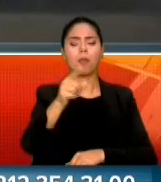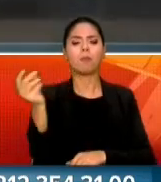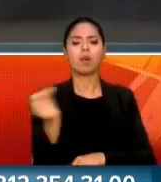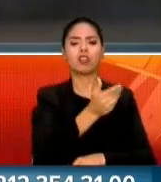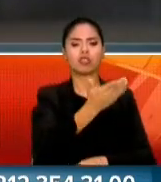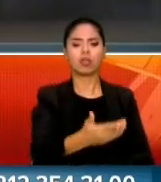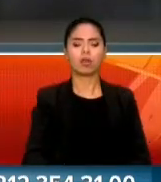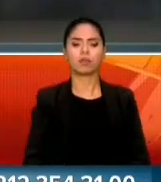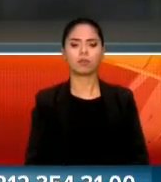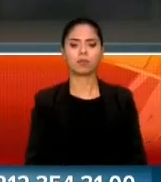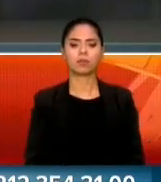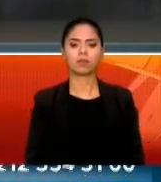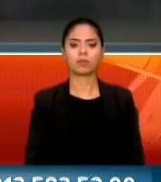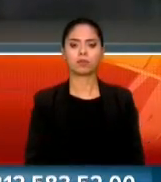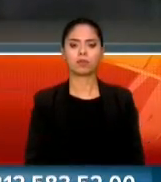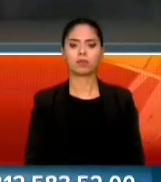kaçtı.